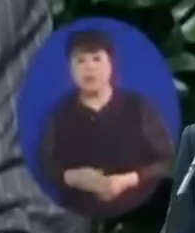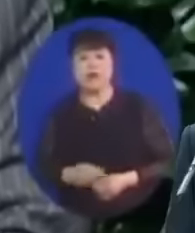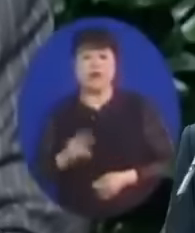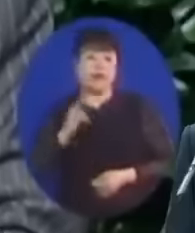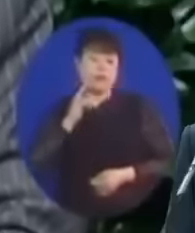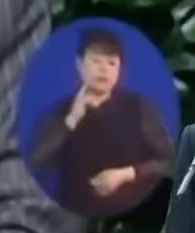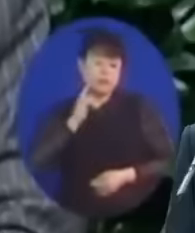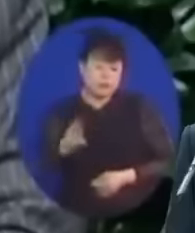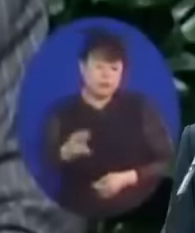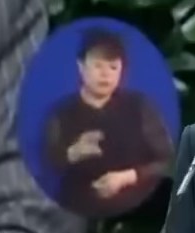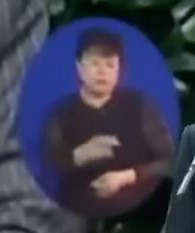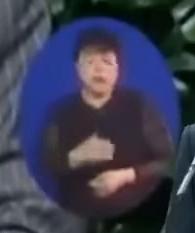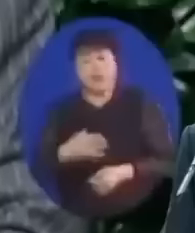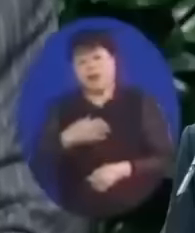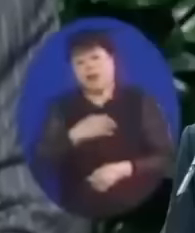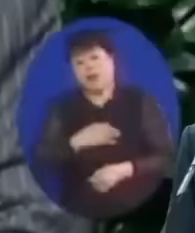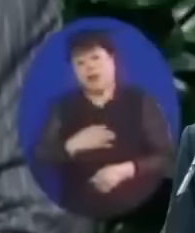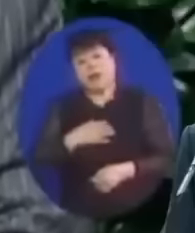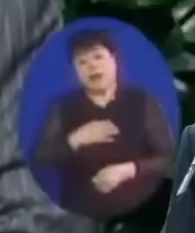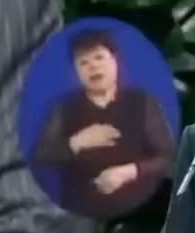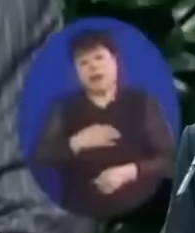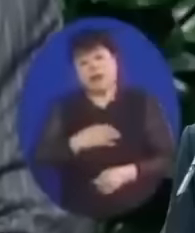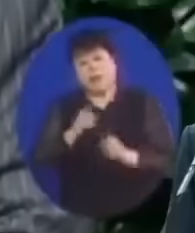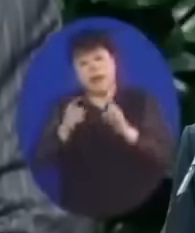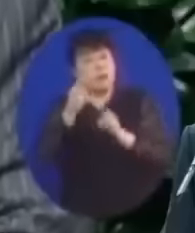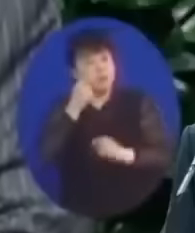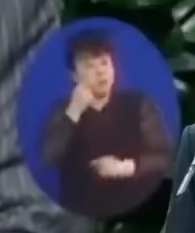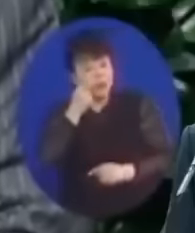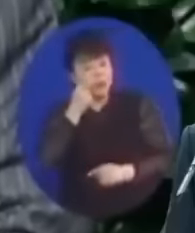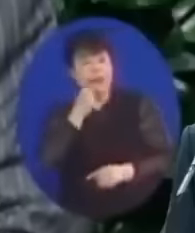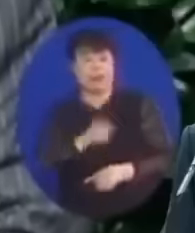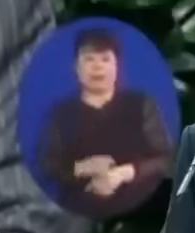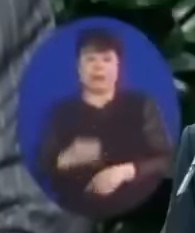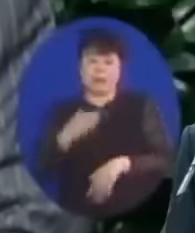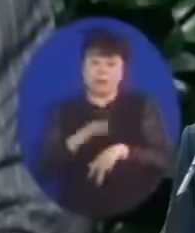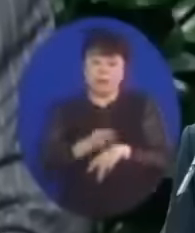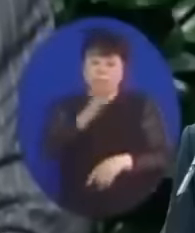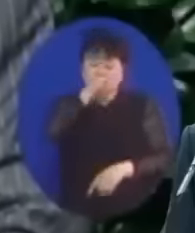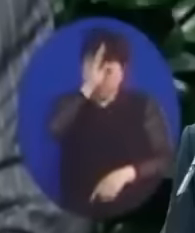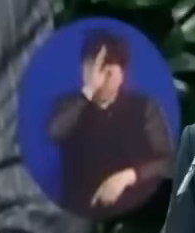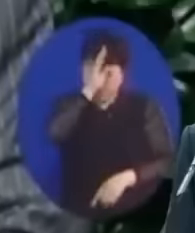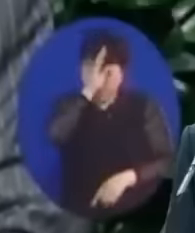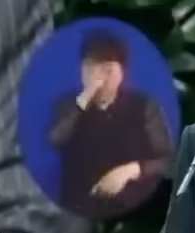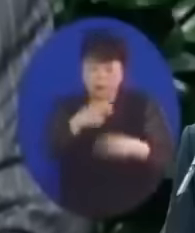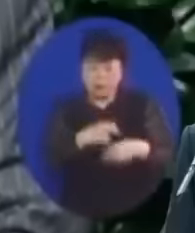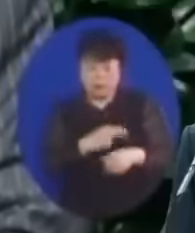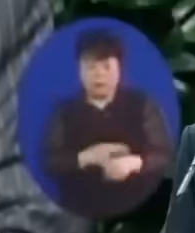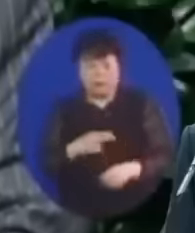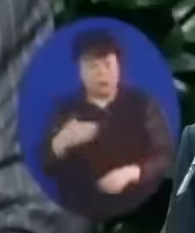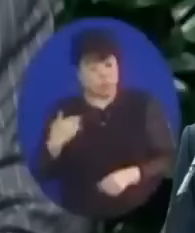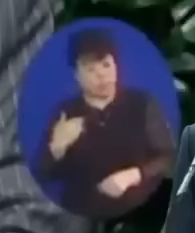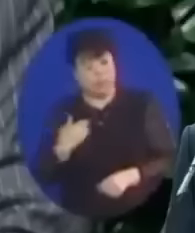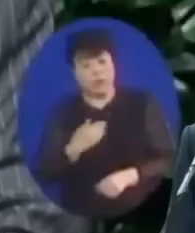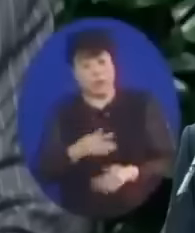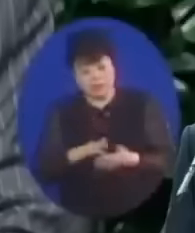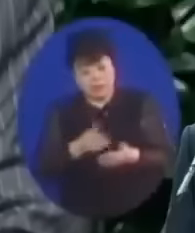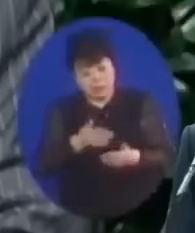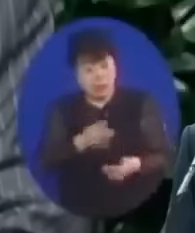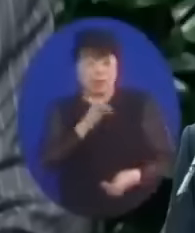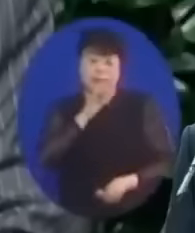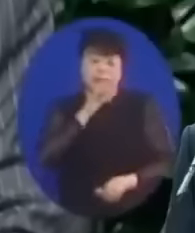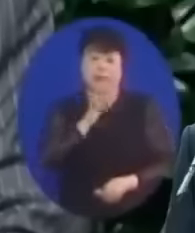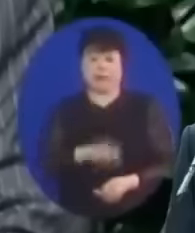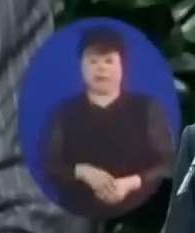몸서리칩니다. 정말 괴롭습니다. 누구에게 말할 수도 없는 것입니다. 육체의 병도 의사도 알아주지 못하고 약도 알아주지